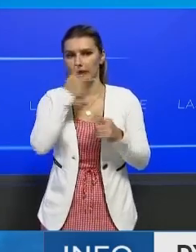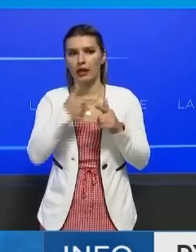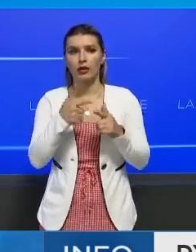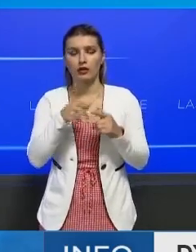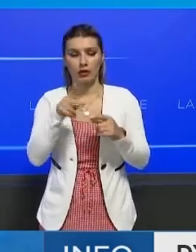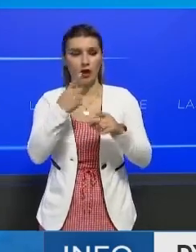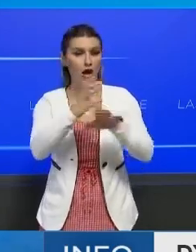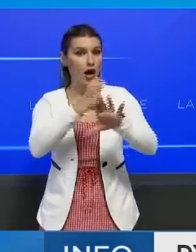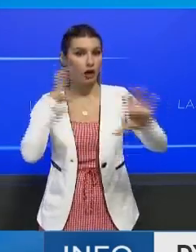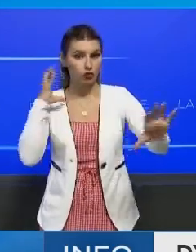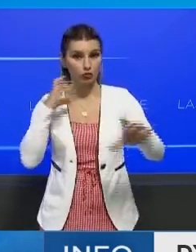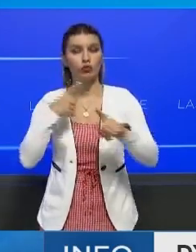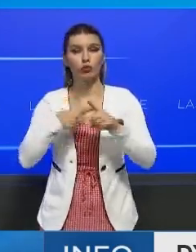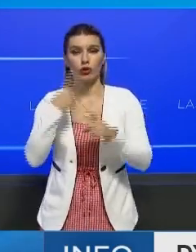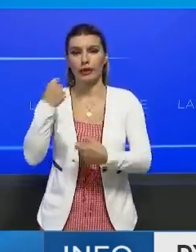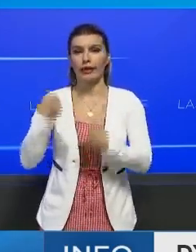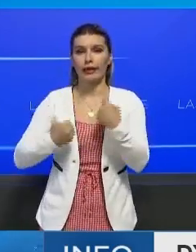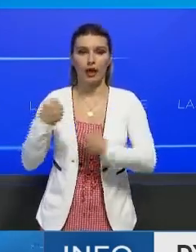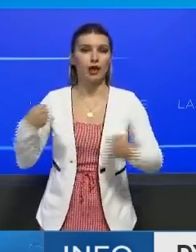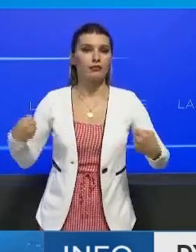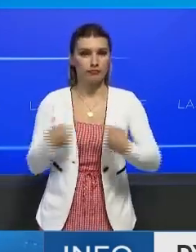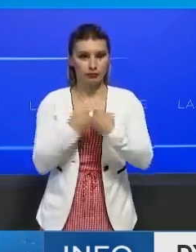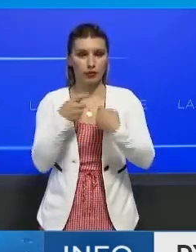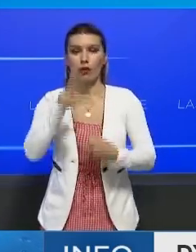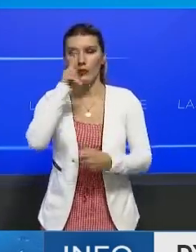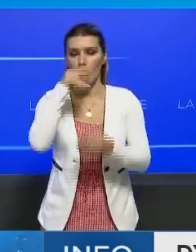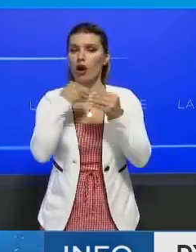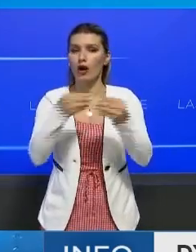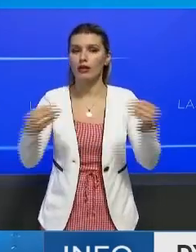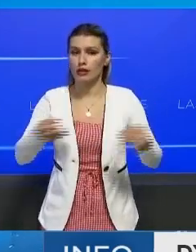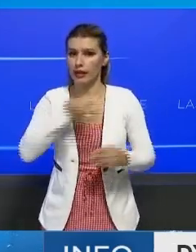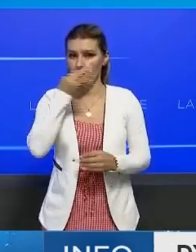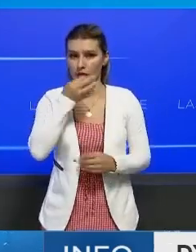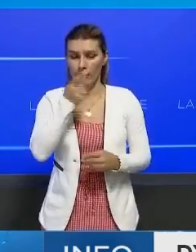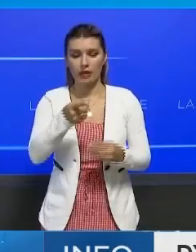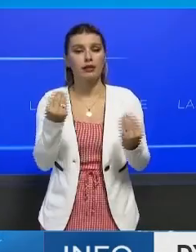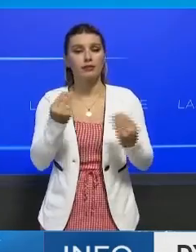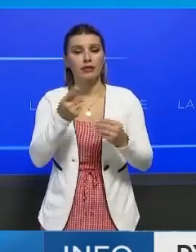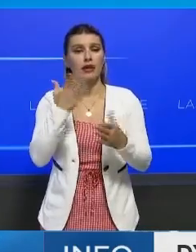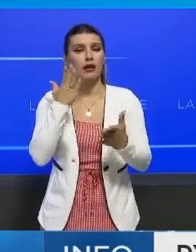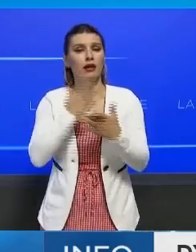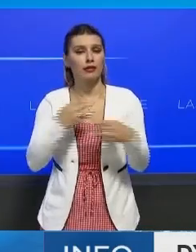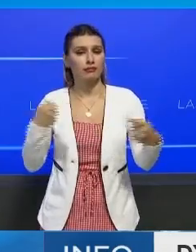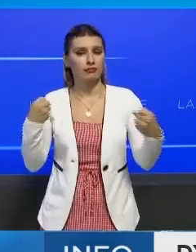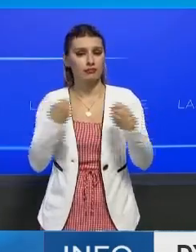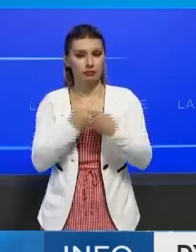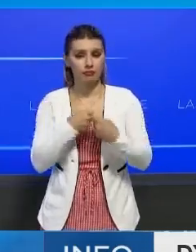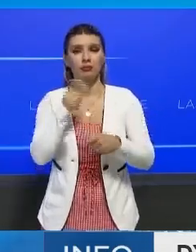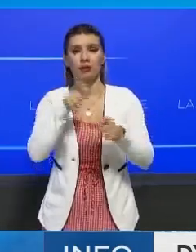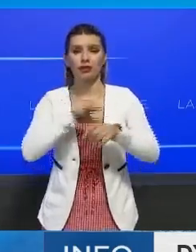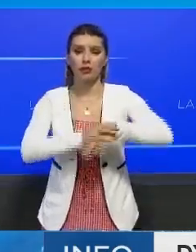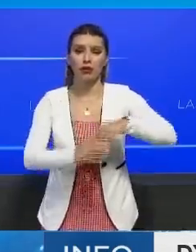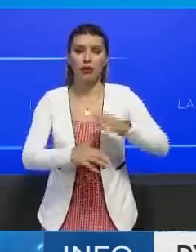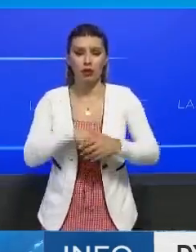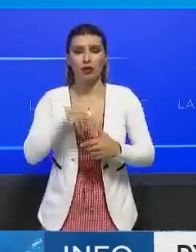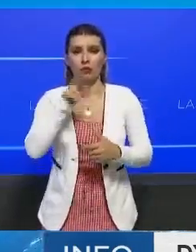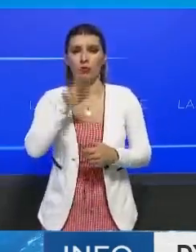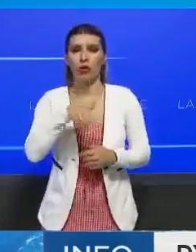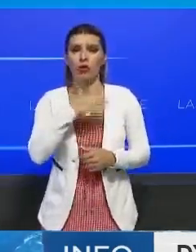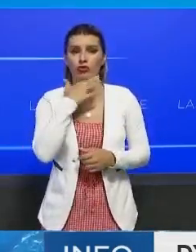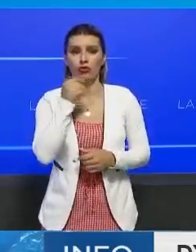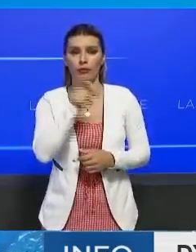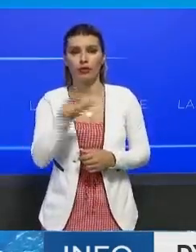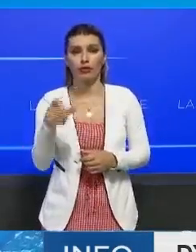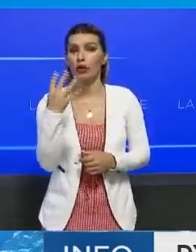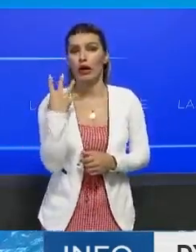një autobusi dhe një veture. Policia e konfirmoi se si pasoj aksidentit, lëndime të rënda trupore kanë pësuar